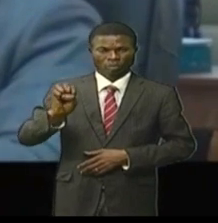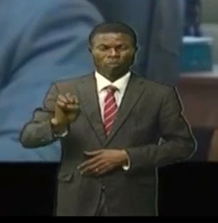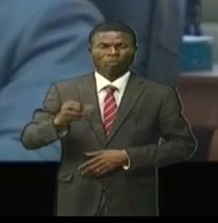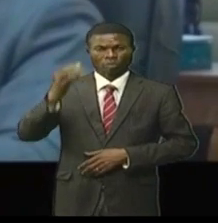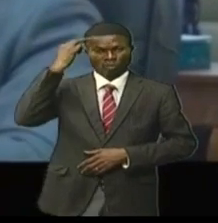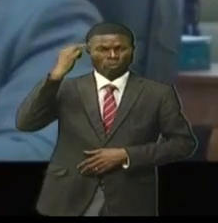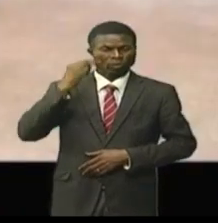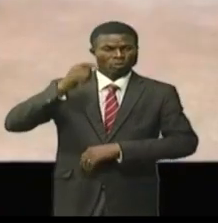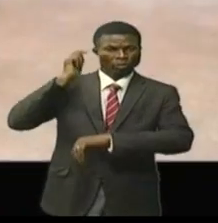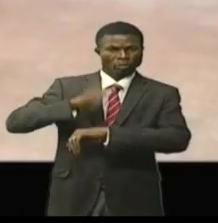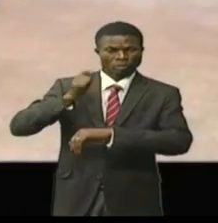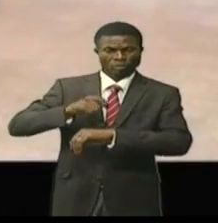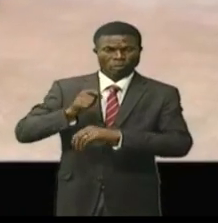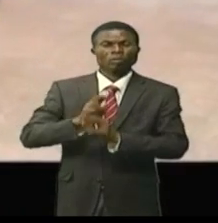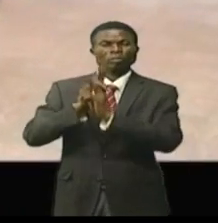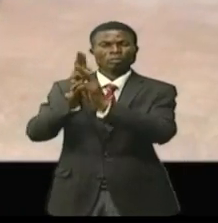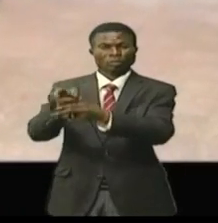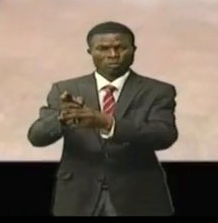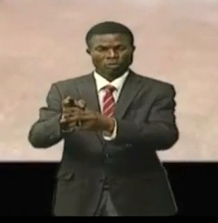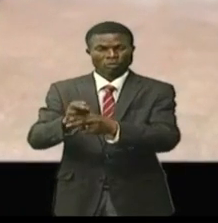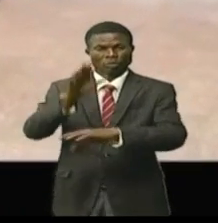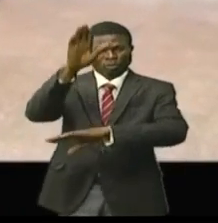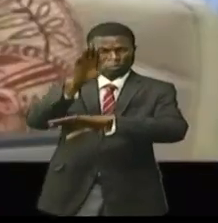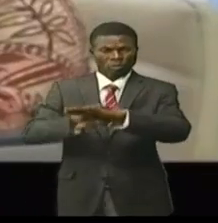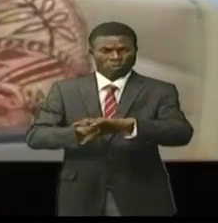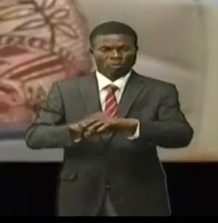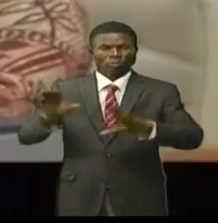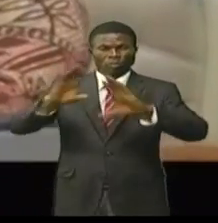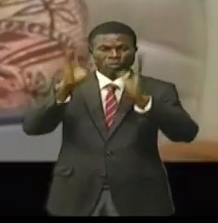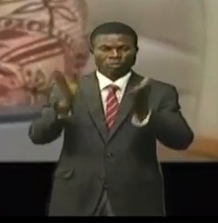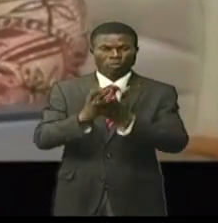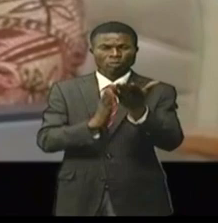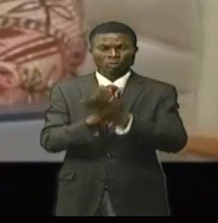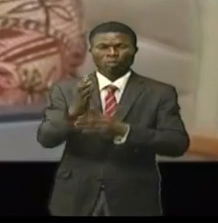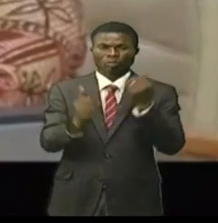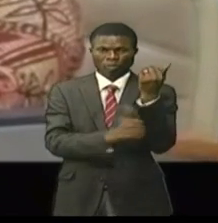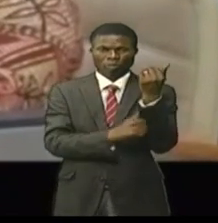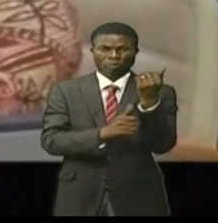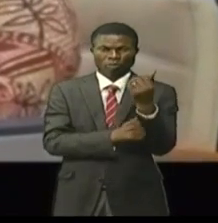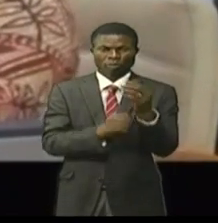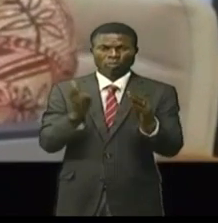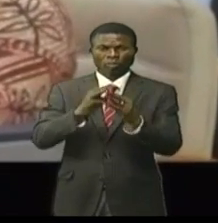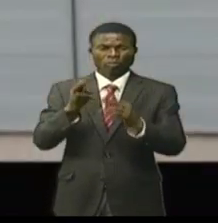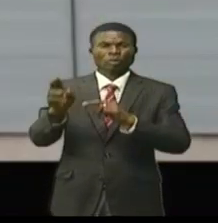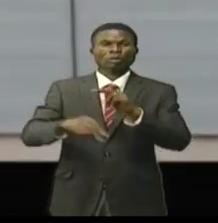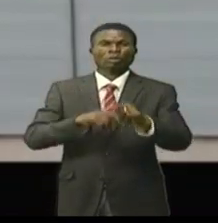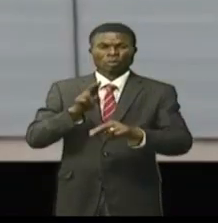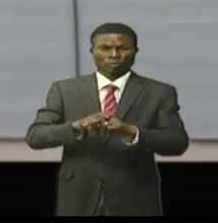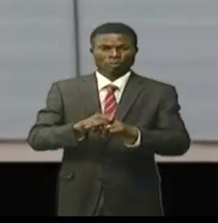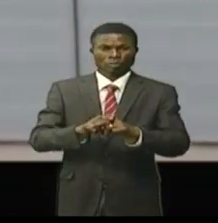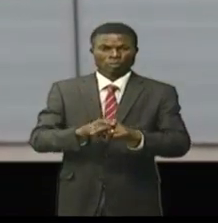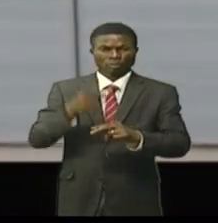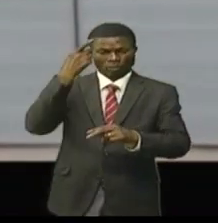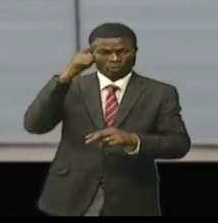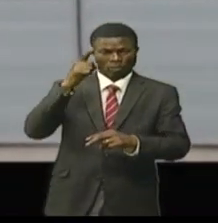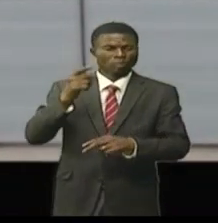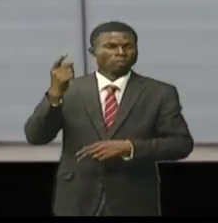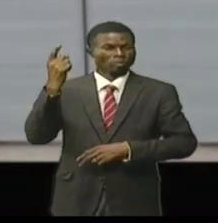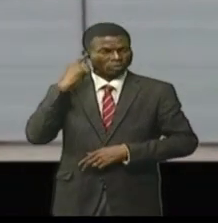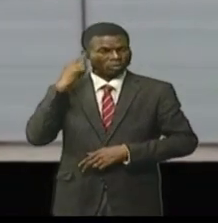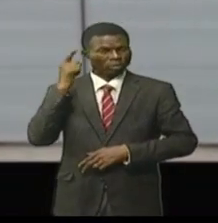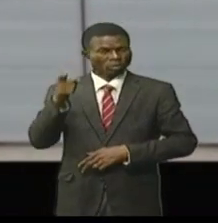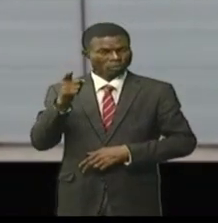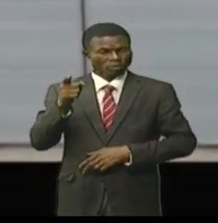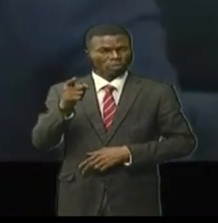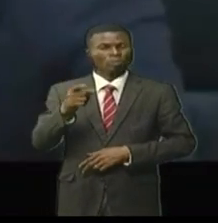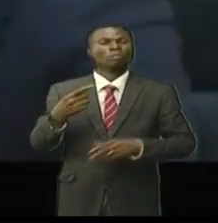de la justice a ainsi répondu à l'invitation de la Commission des droits de l'homme de l'Assemblée nationale pour être entendue sur